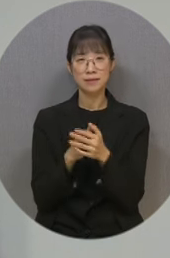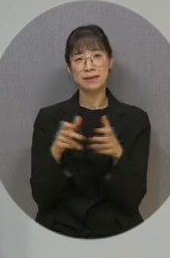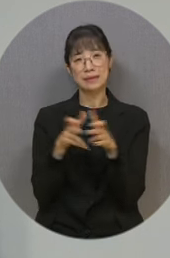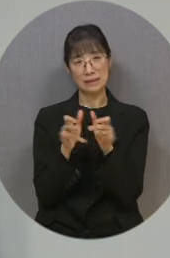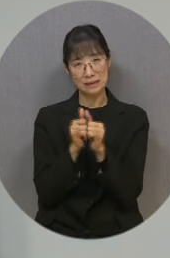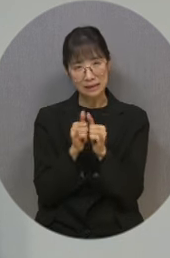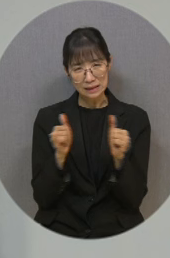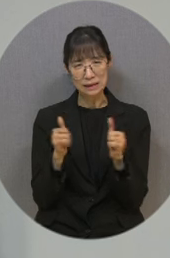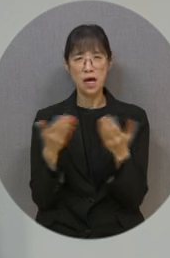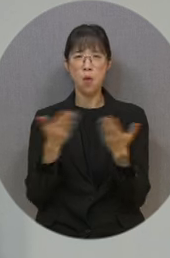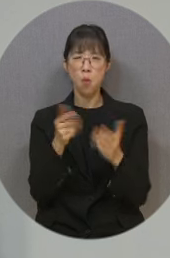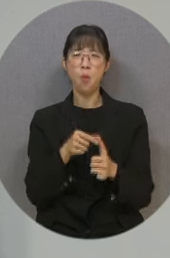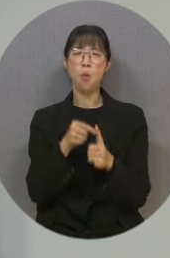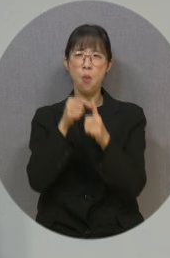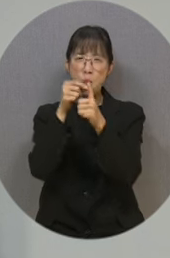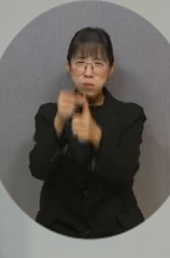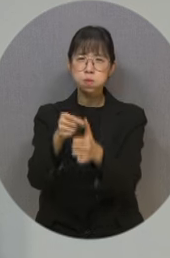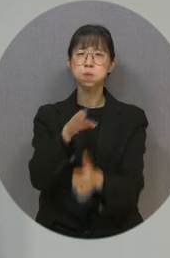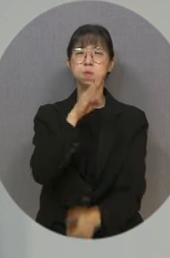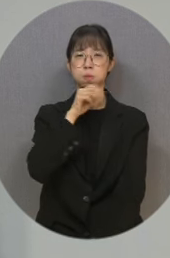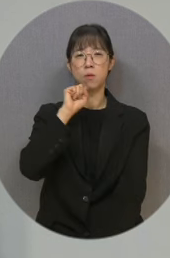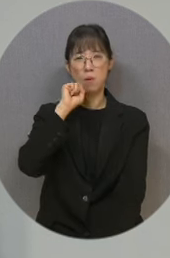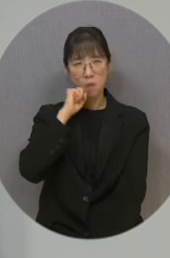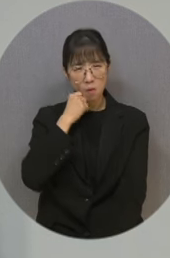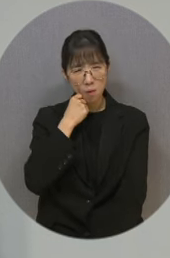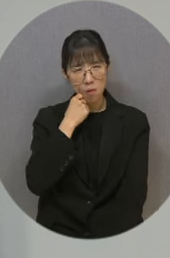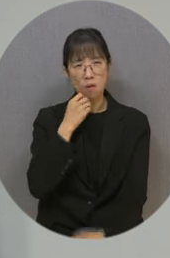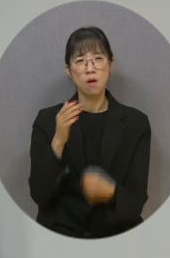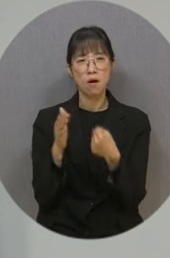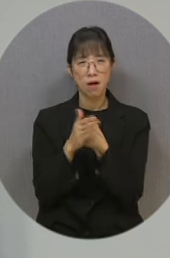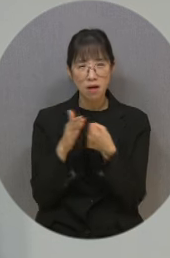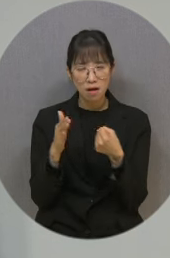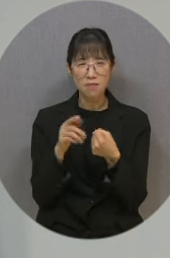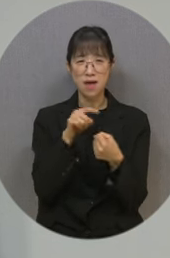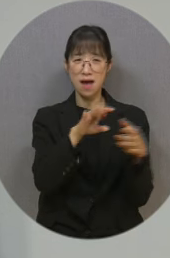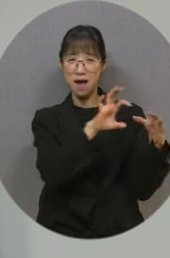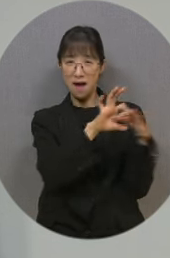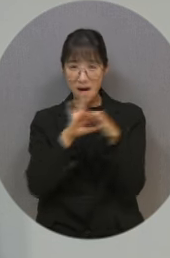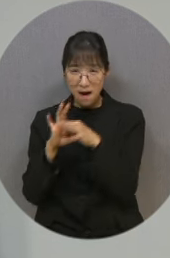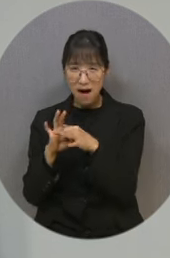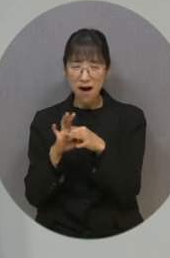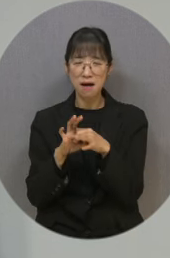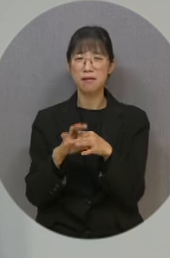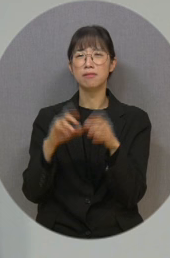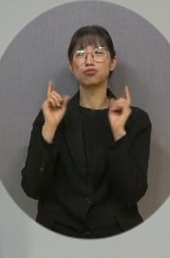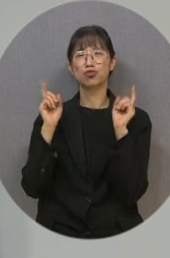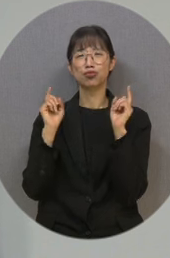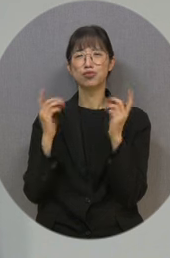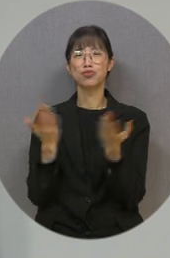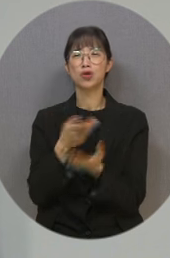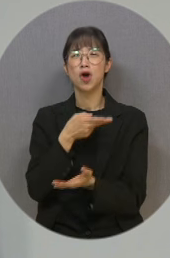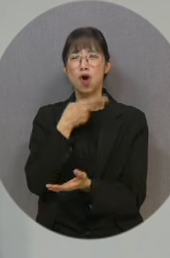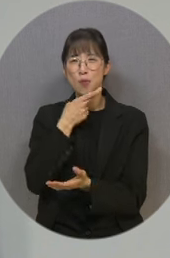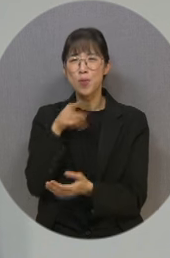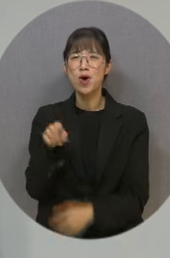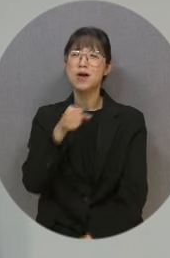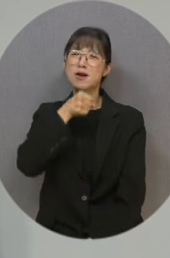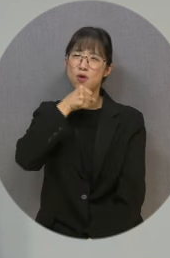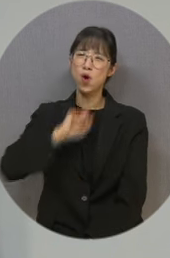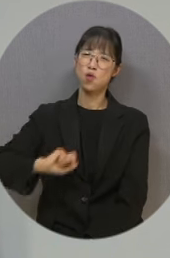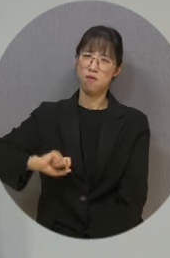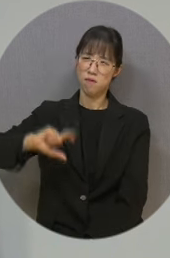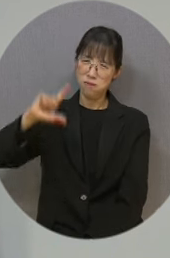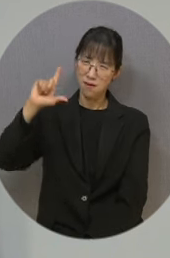장애인분들이 고용도 좀 힘들지만 그러다 보니까는 함수 관계인 실업률도 굉장히 높은 그런